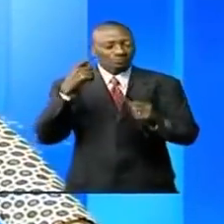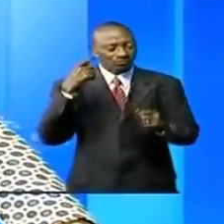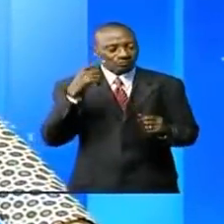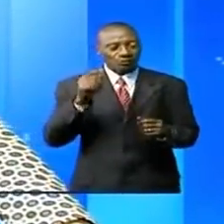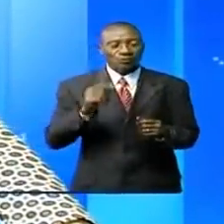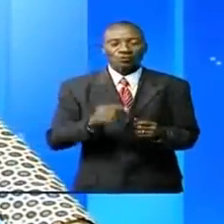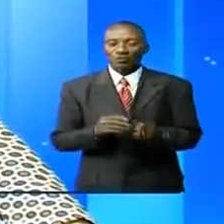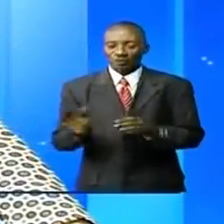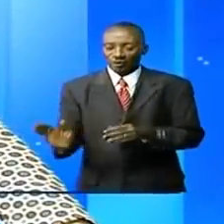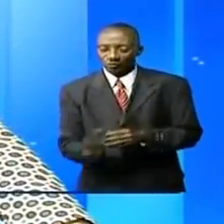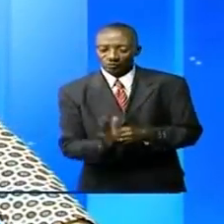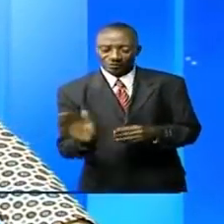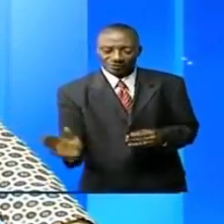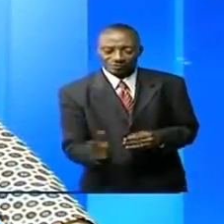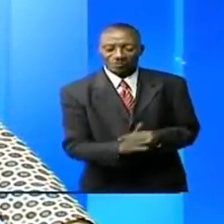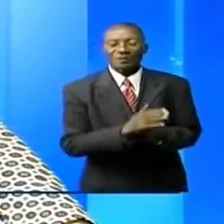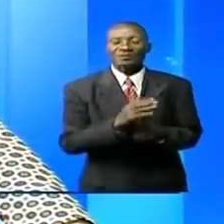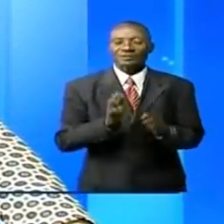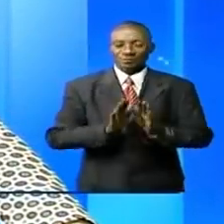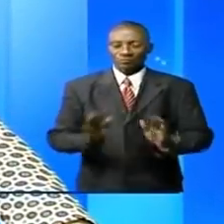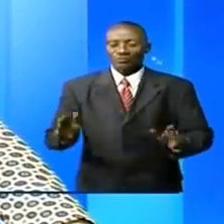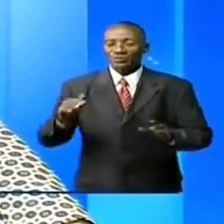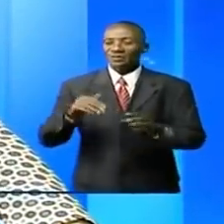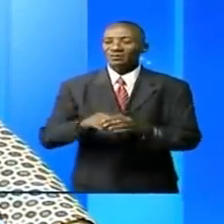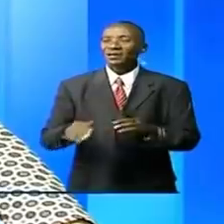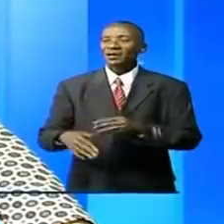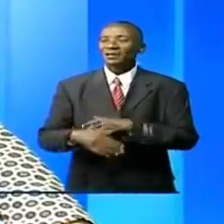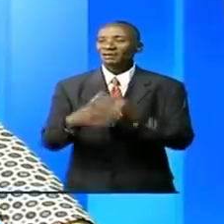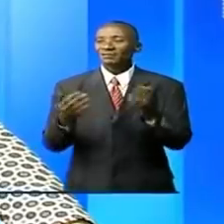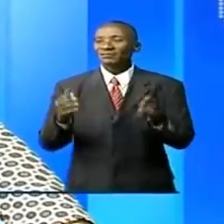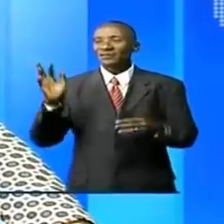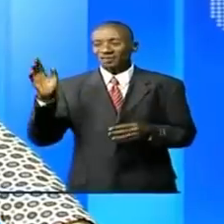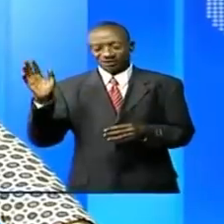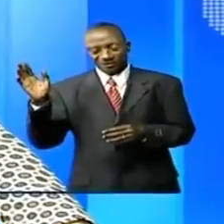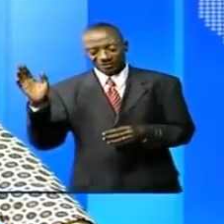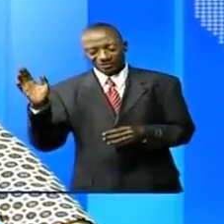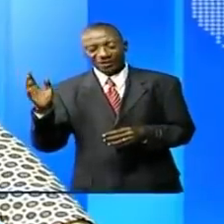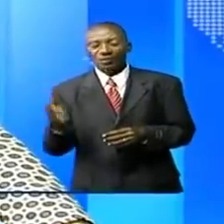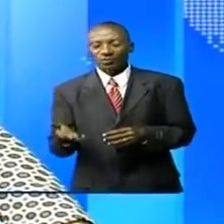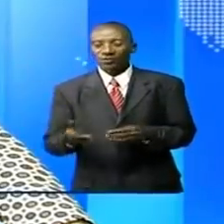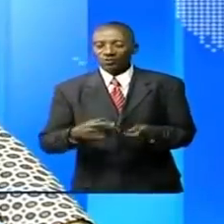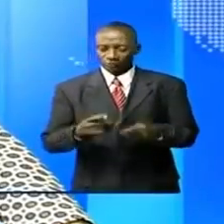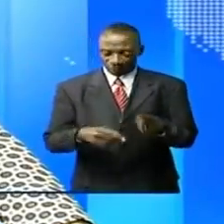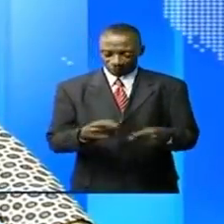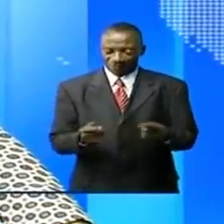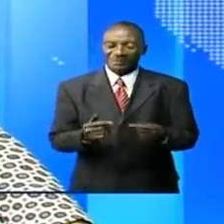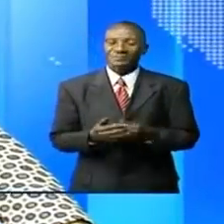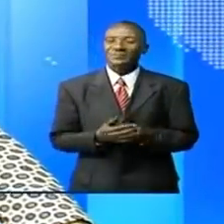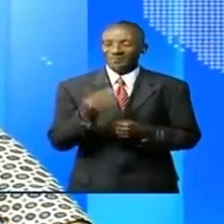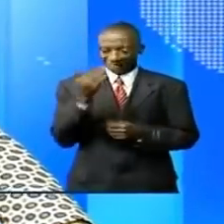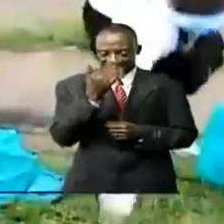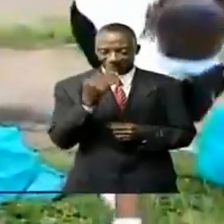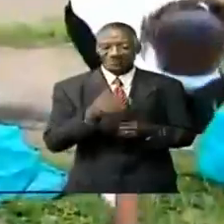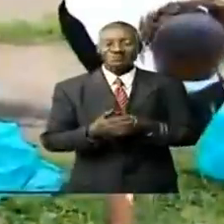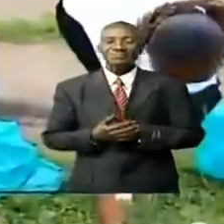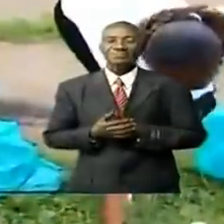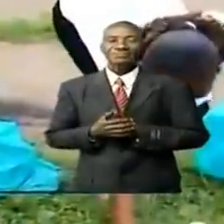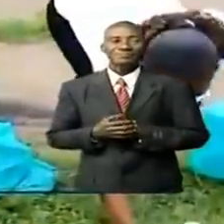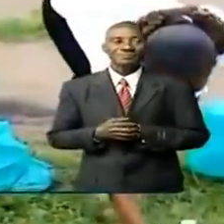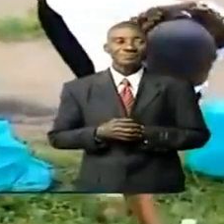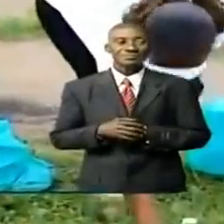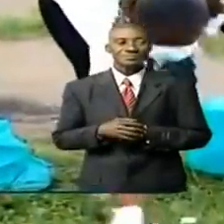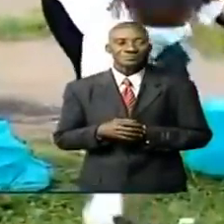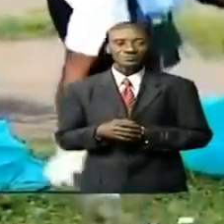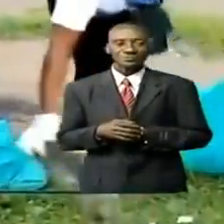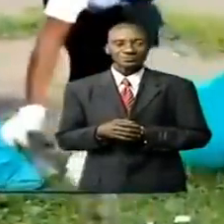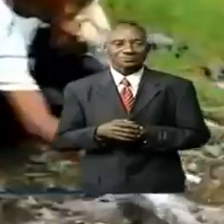Il appelle tous les jeunes à s'offrir un temps chaque week-end pour participer à cet assainissement. Edi Tchala. Assainissement